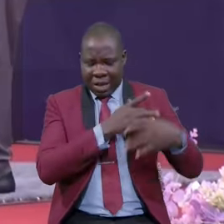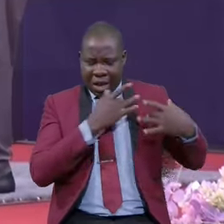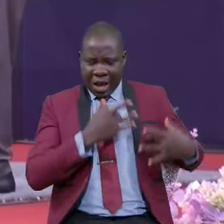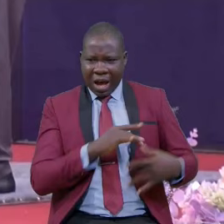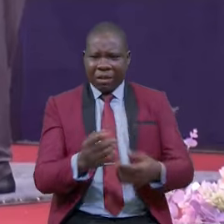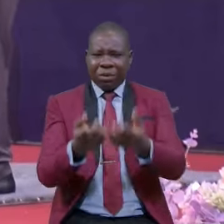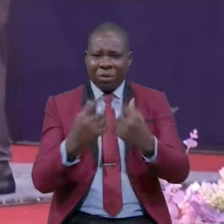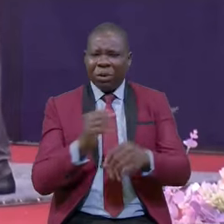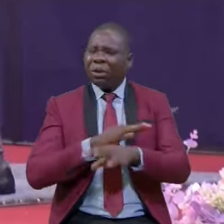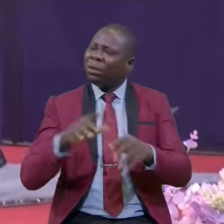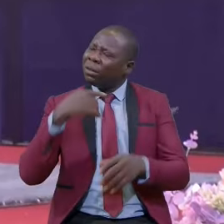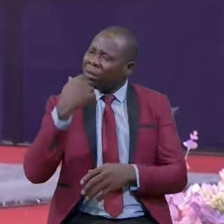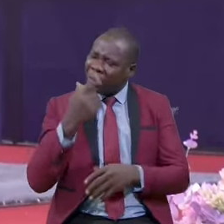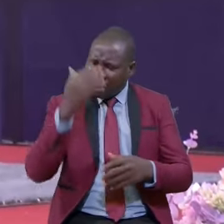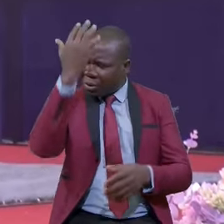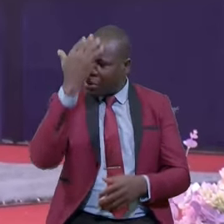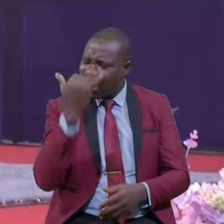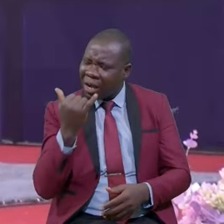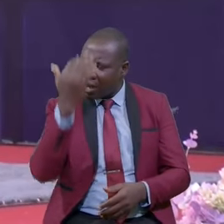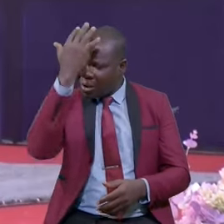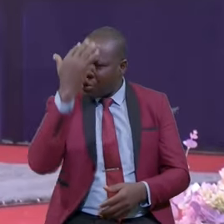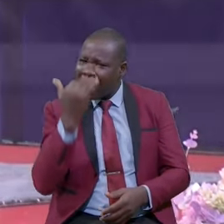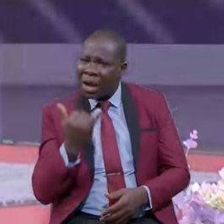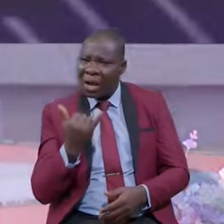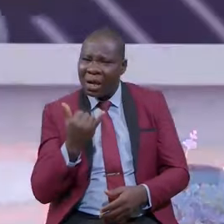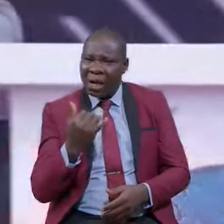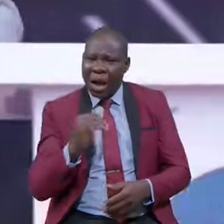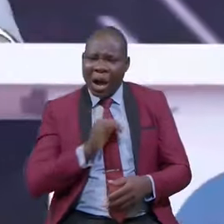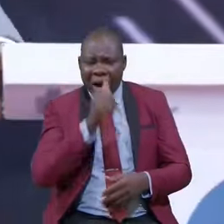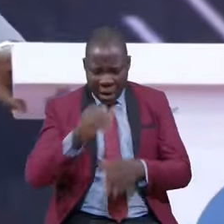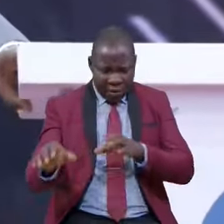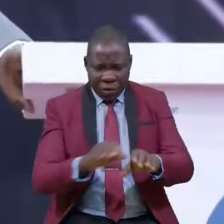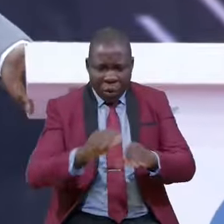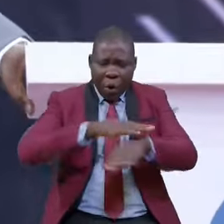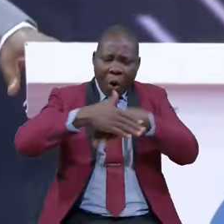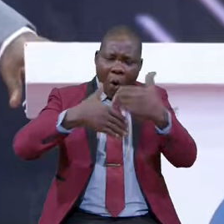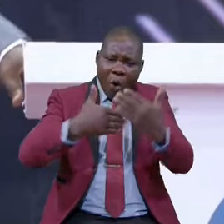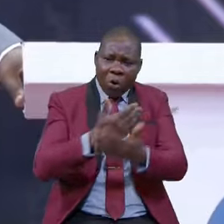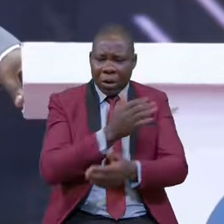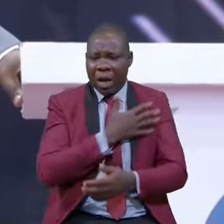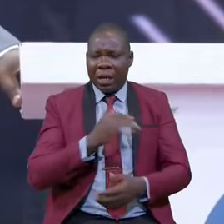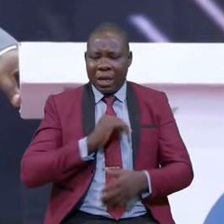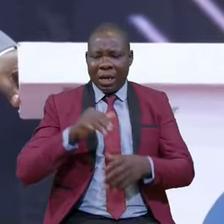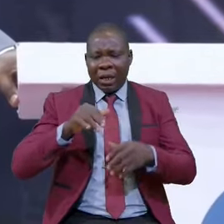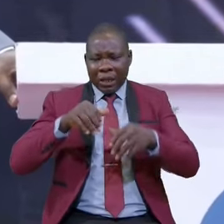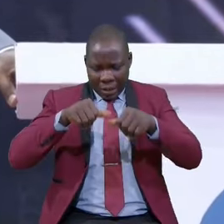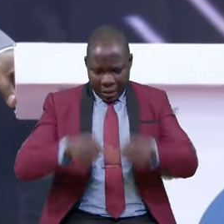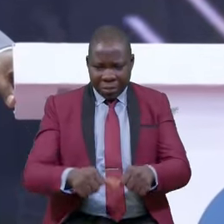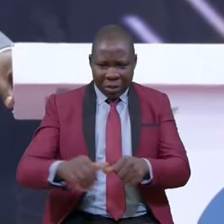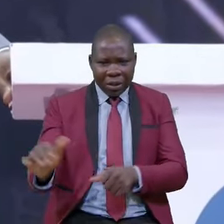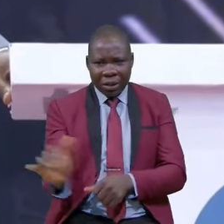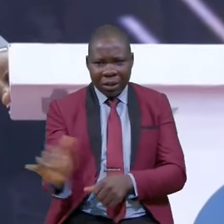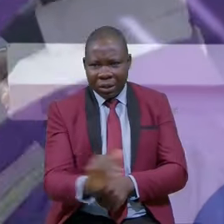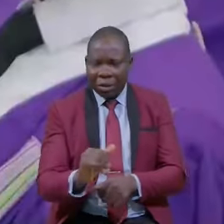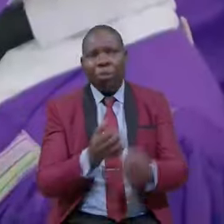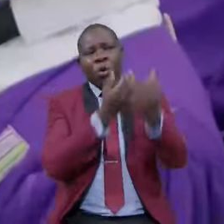reviennent. Pourquoi ça? Je fais cela. Et je suis toujours comme ça. Non, attends. Va te confier en l'Éternel. Le